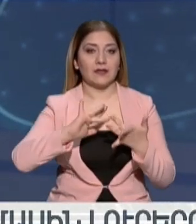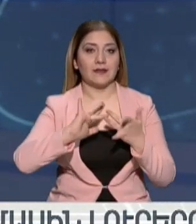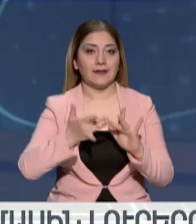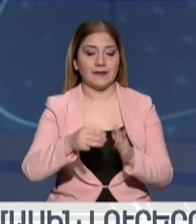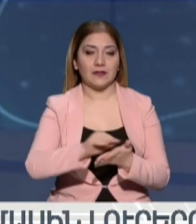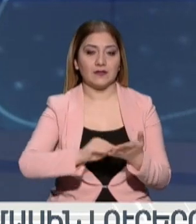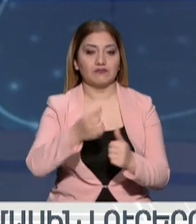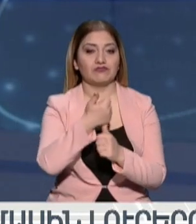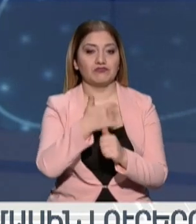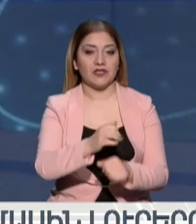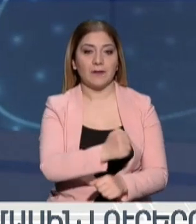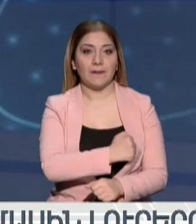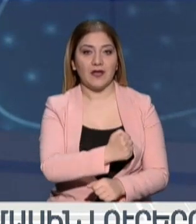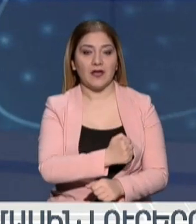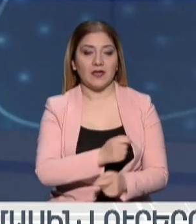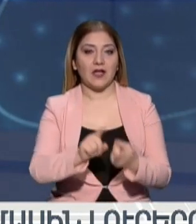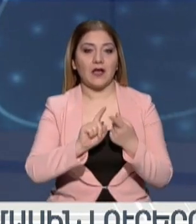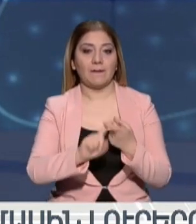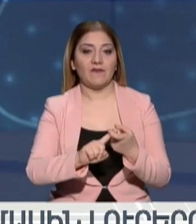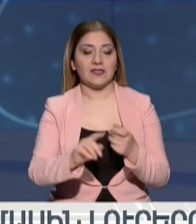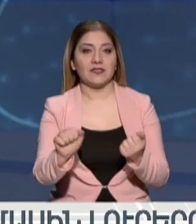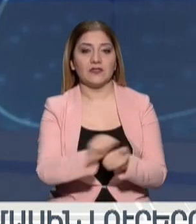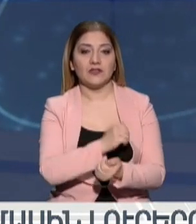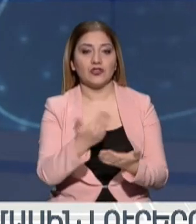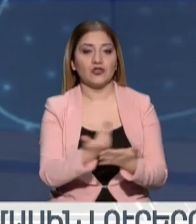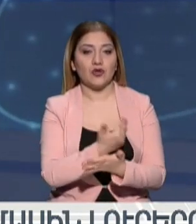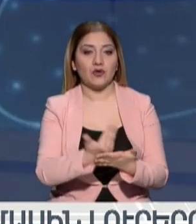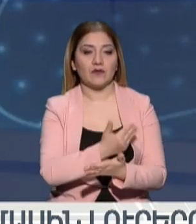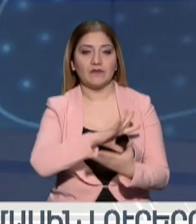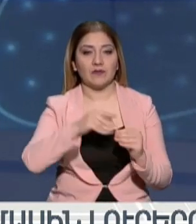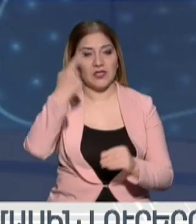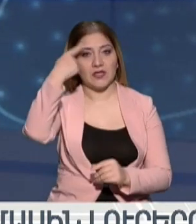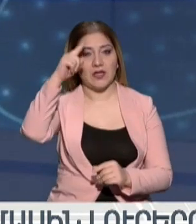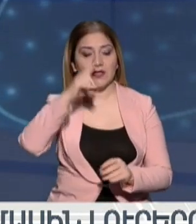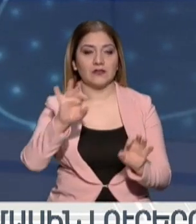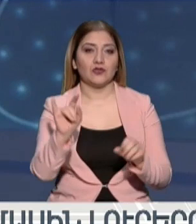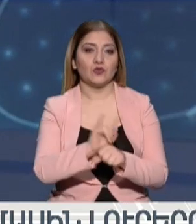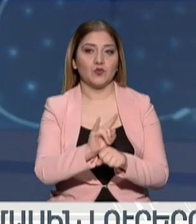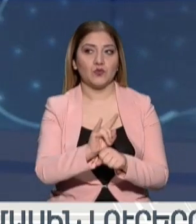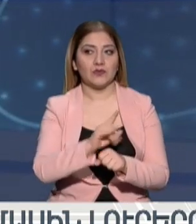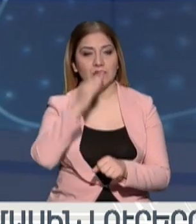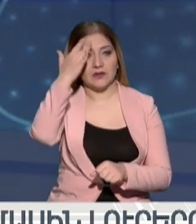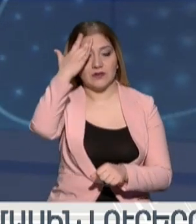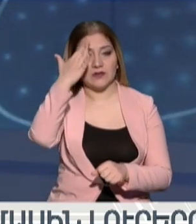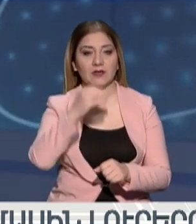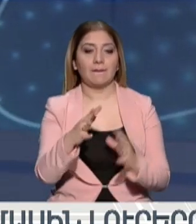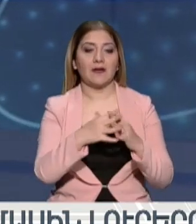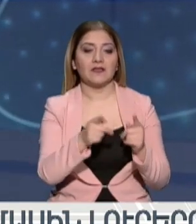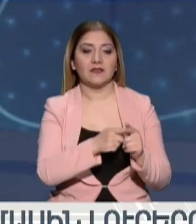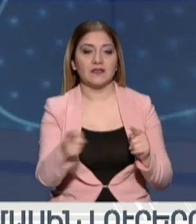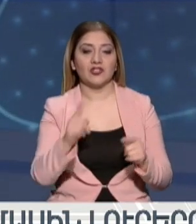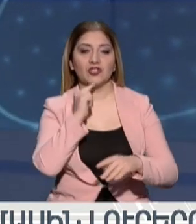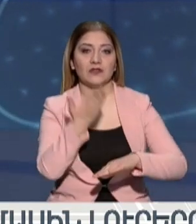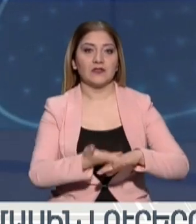համացանցում կրկին տարածվում են բանակին առնչվող նյութեր, որոնք ամբողջովին մտածածին են և նպատակ ունեն արատավորել հետպատերազմական